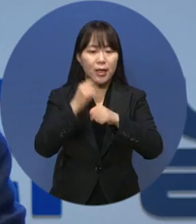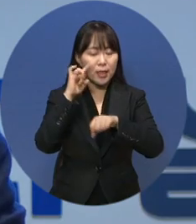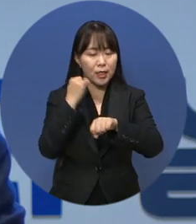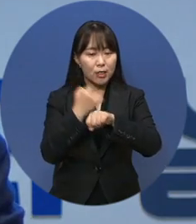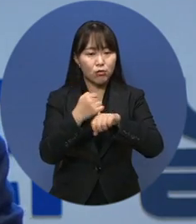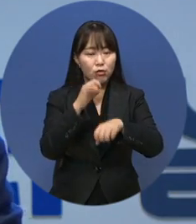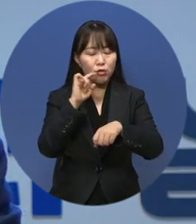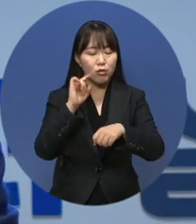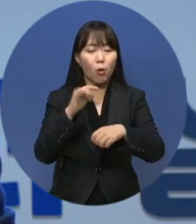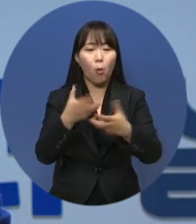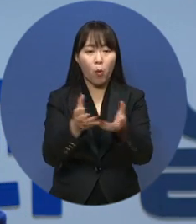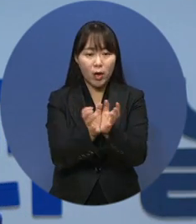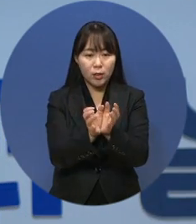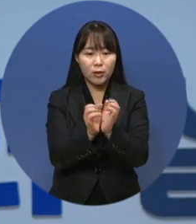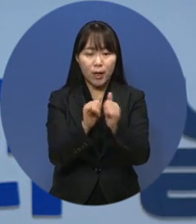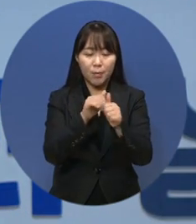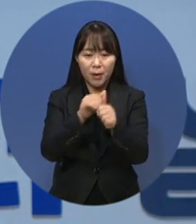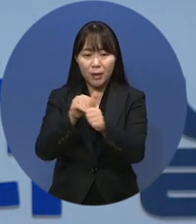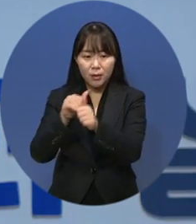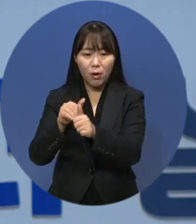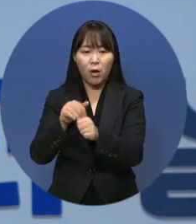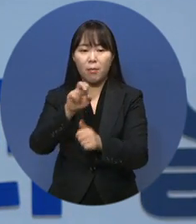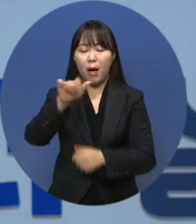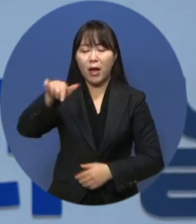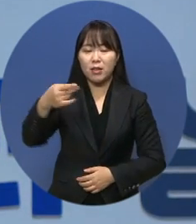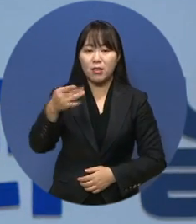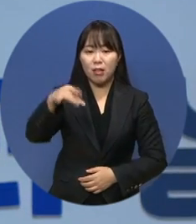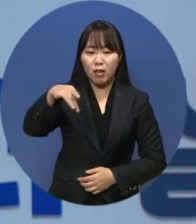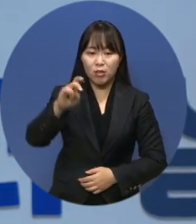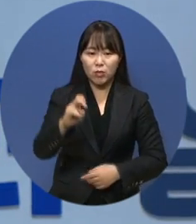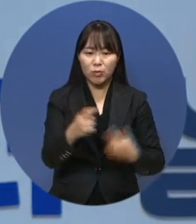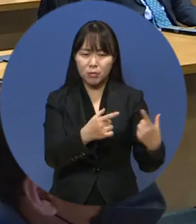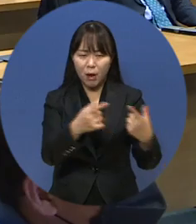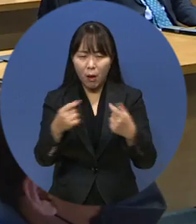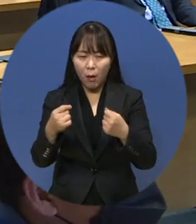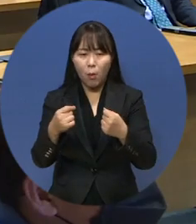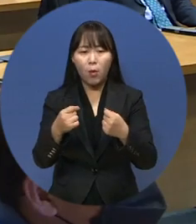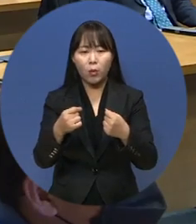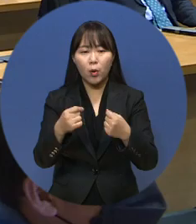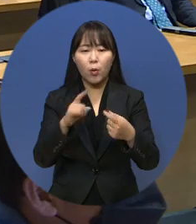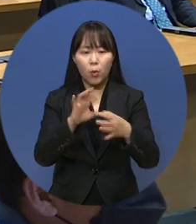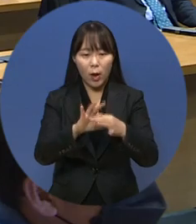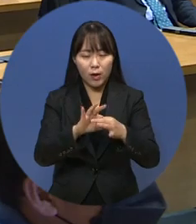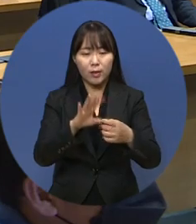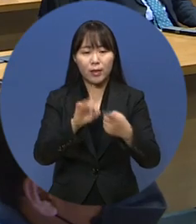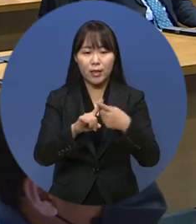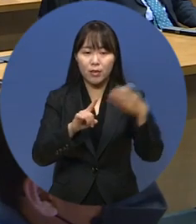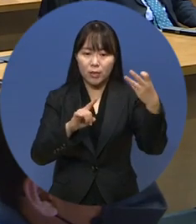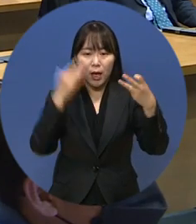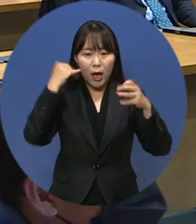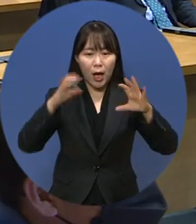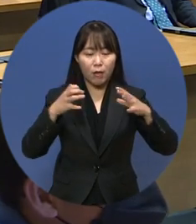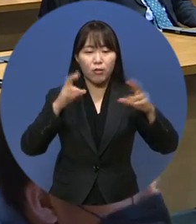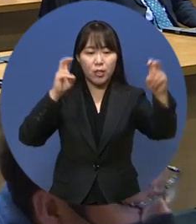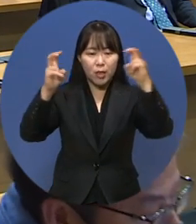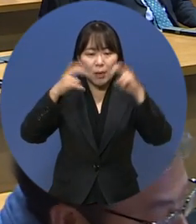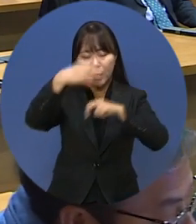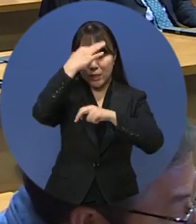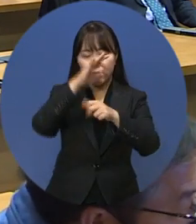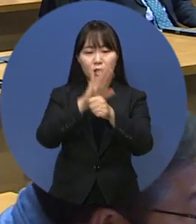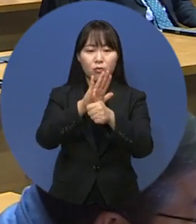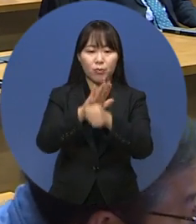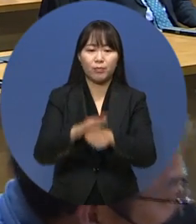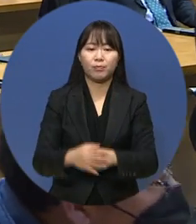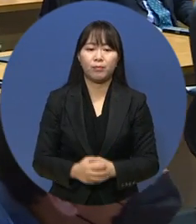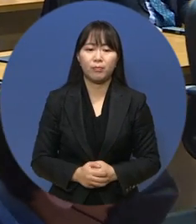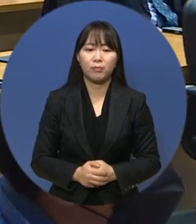한국생산기술연구원에서 연구 인력을 파견해 마그네슘 상용화 실증 사업에 참여하는 13개 국내 기업에 기술을 지원하게